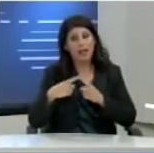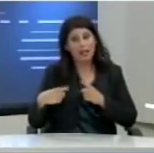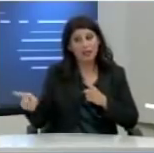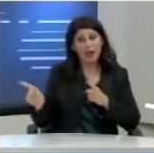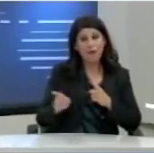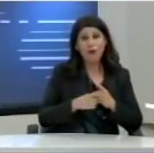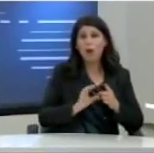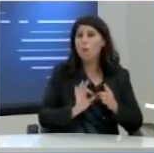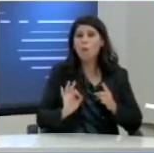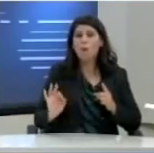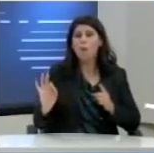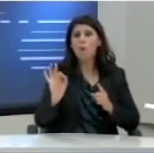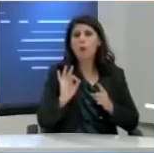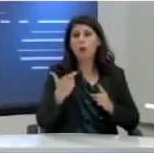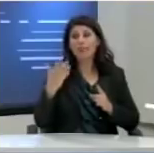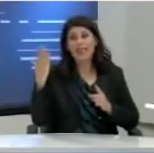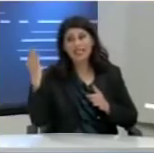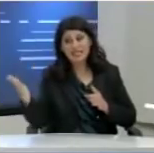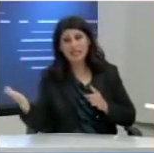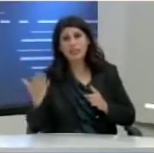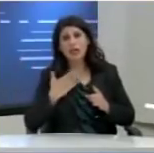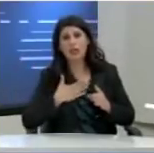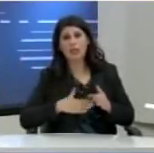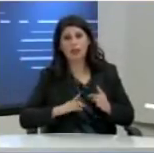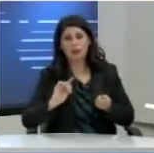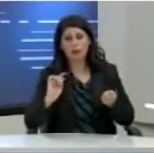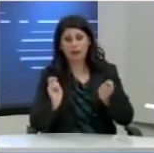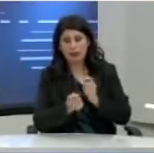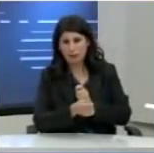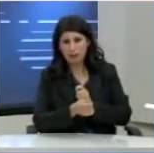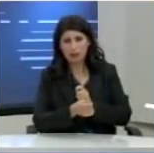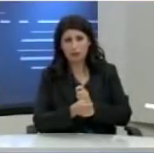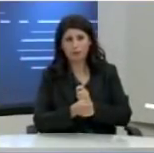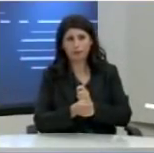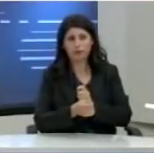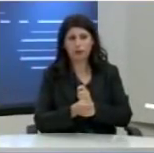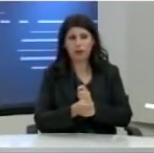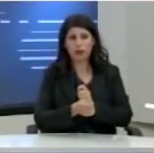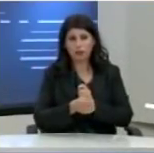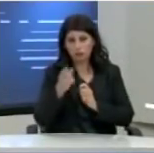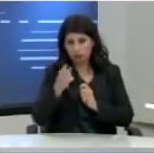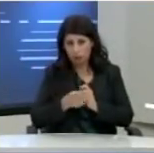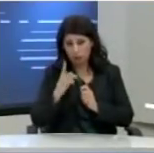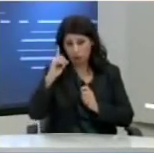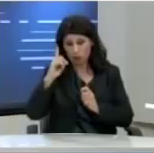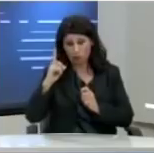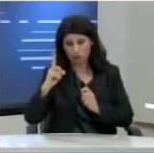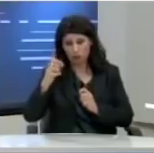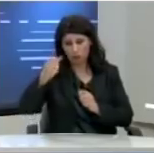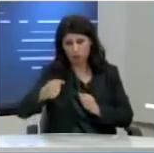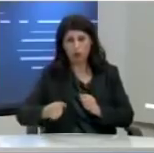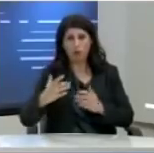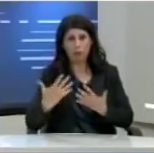μας βρίσκεται στο ότι εσείς θέλετε να μετατρέψετε τμήμα του πρώτου πυλώνα, που